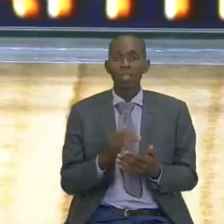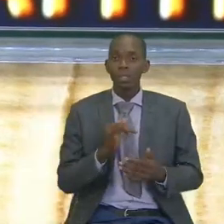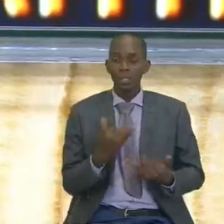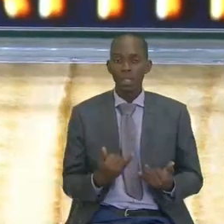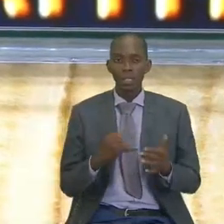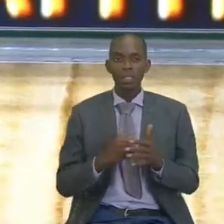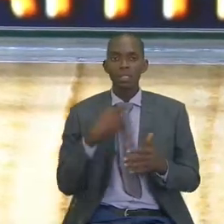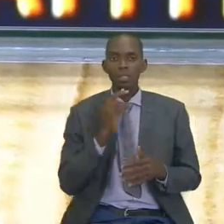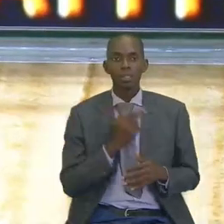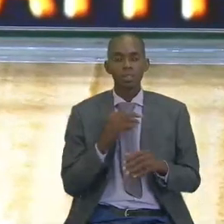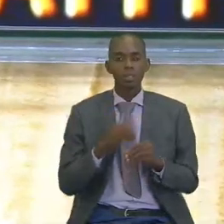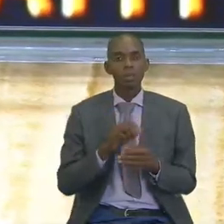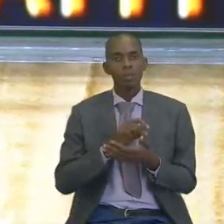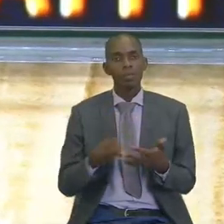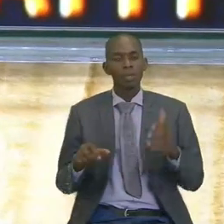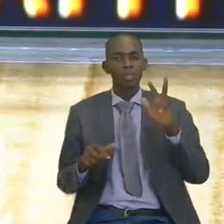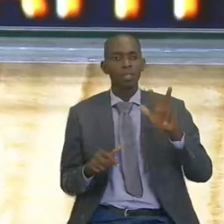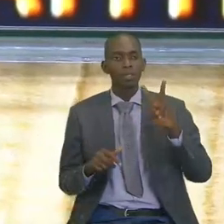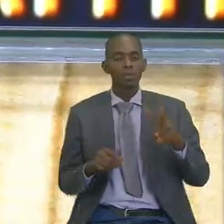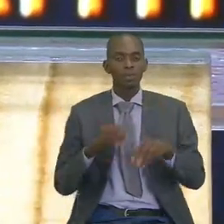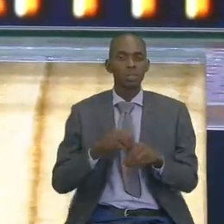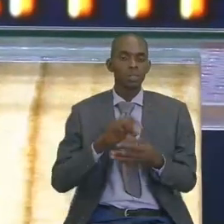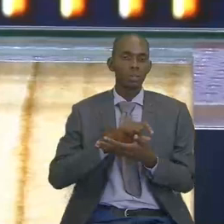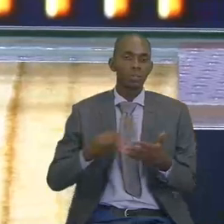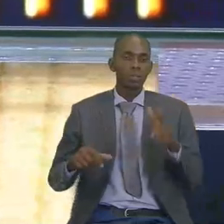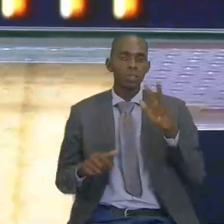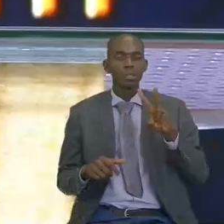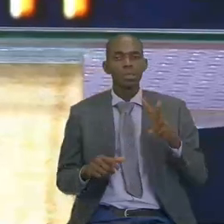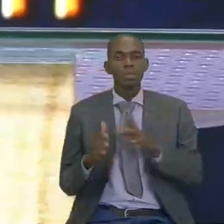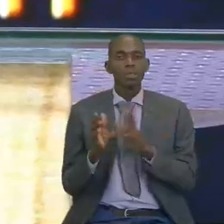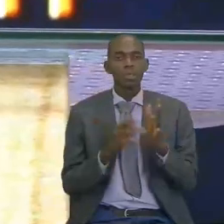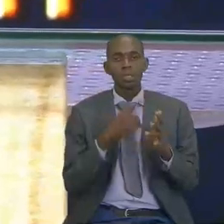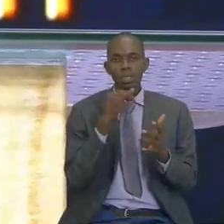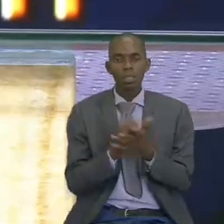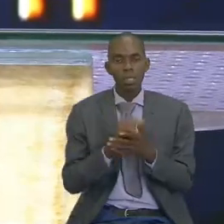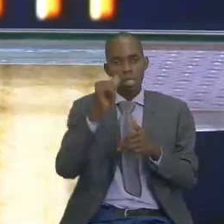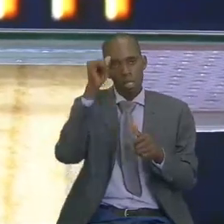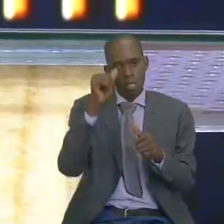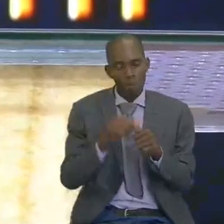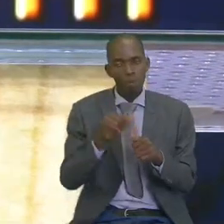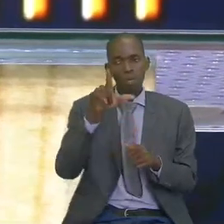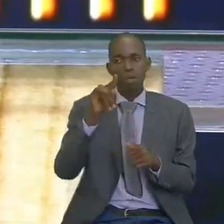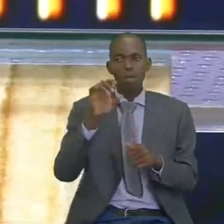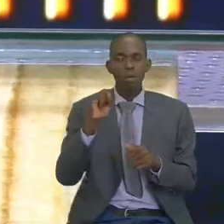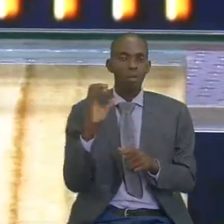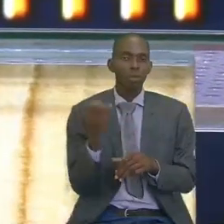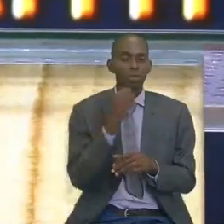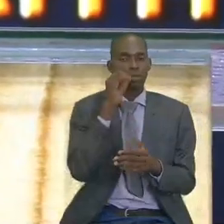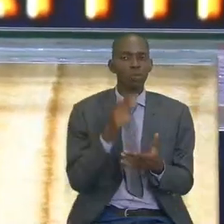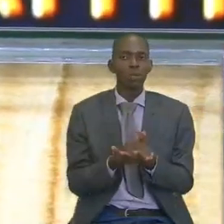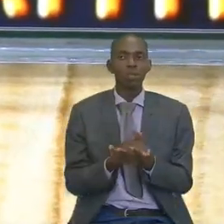Le verset 32, Jésus a dit, « Souvenez-vous de la femme de Lot.